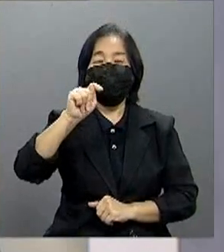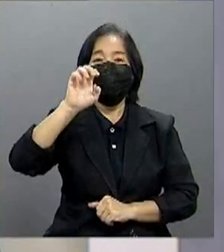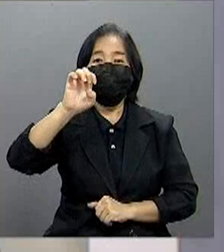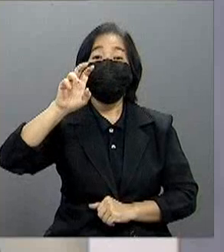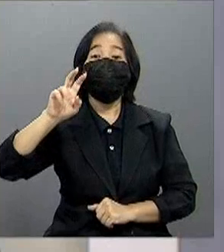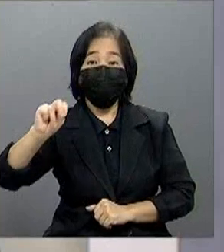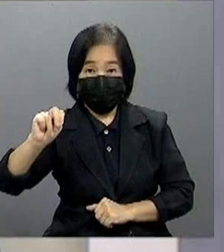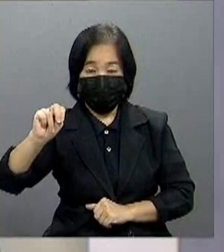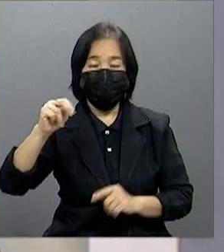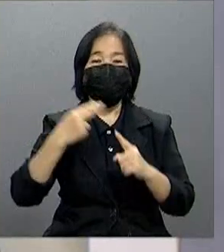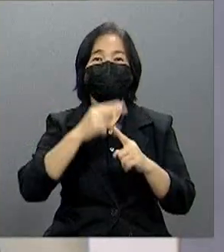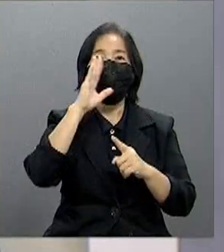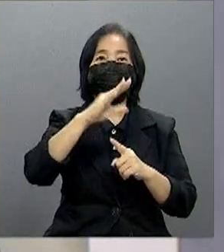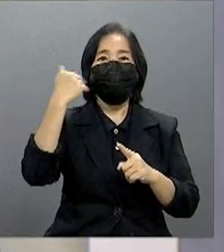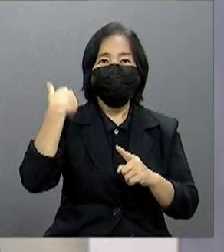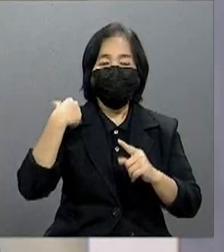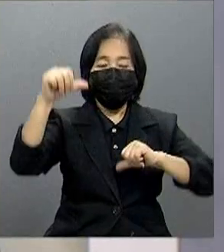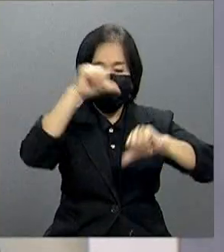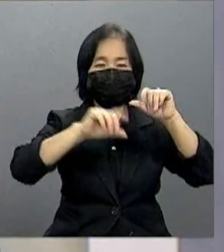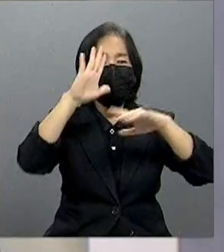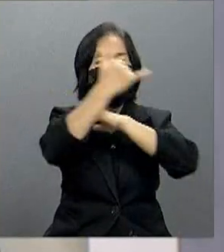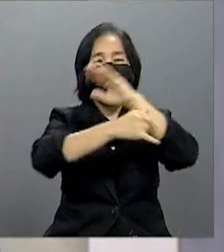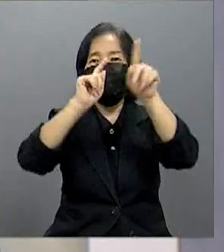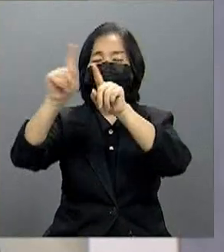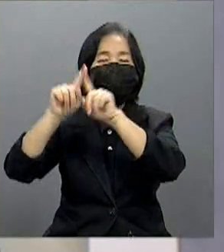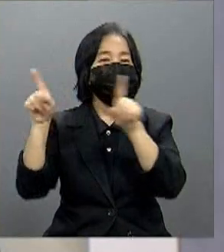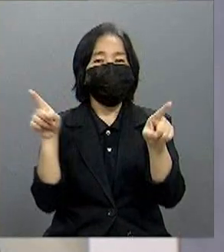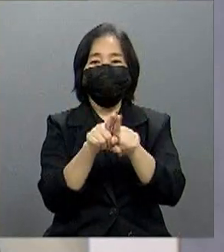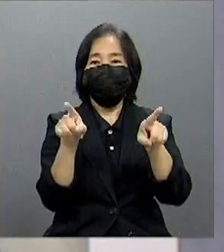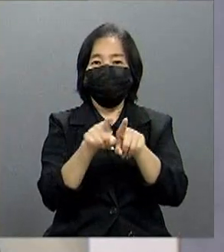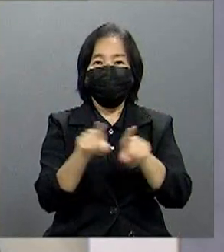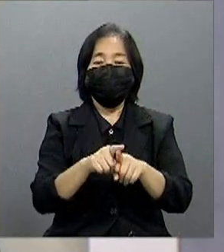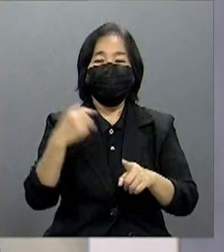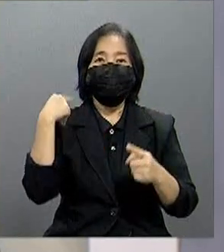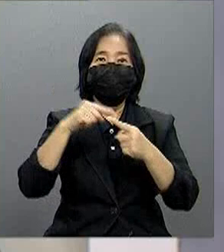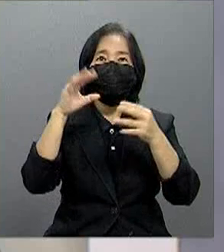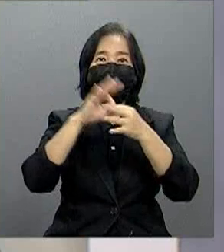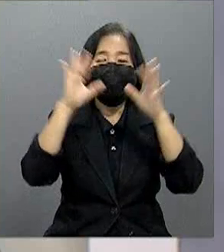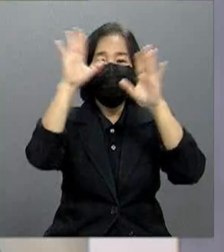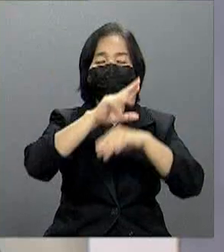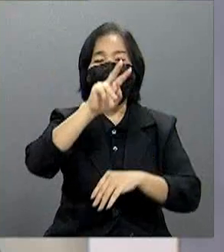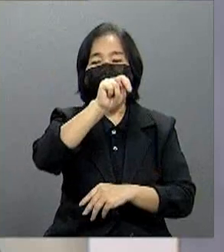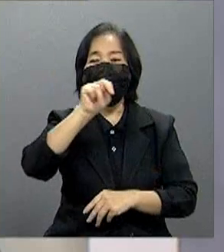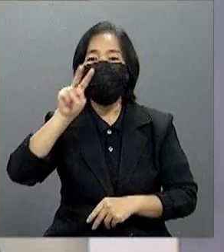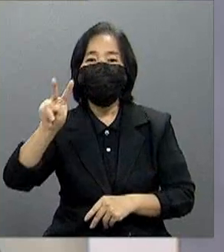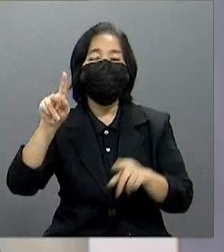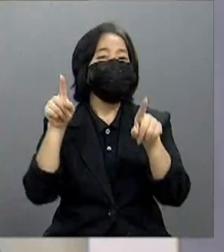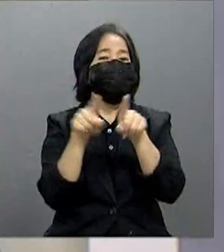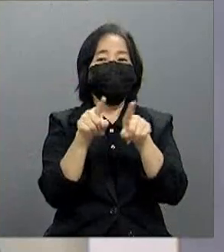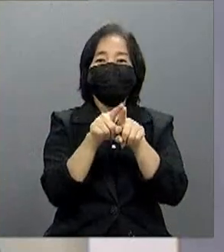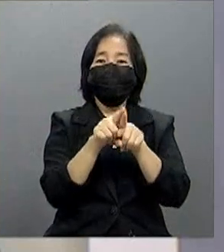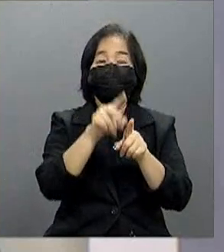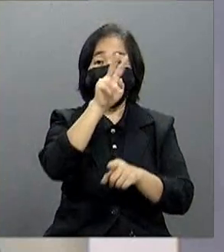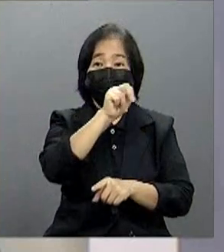ทศใช้เทคโนโลยีนี้เหมือนกันนะครับเช่นเดียวกับวัคซีนของ Novavax ของประเทศสหรัฐอเมริกาซึ่งก็มีประสิทธิภาพค่อนข้างสู